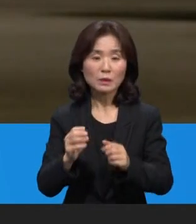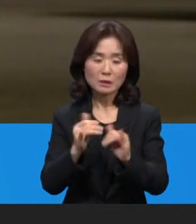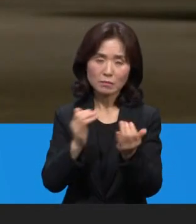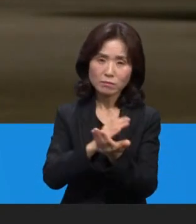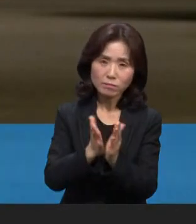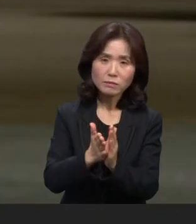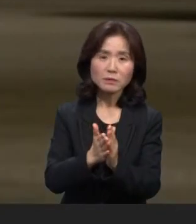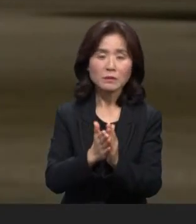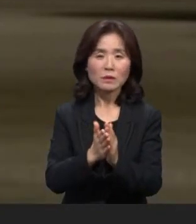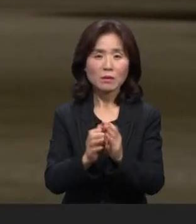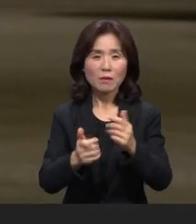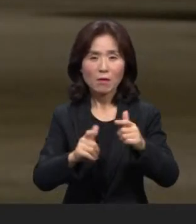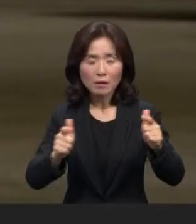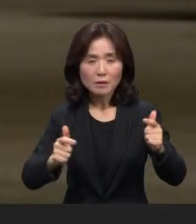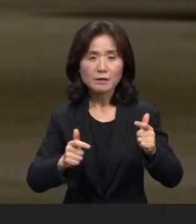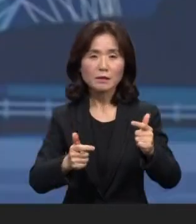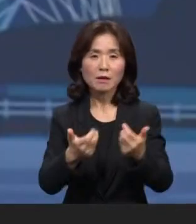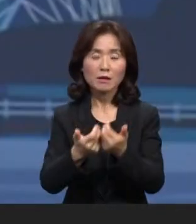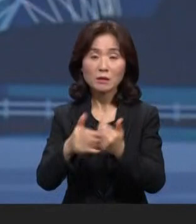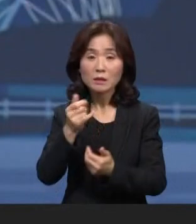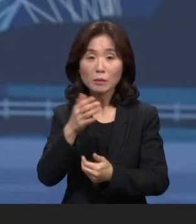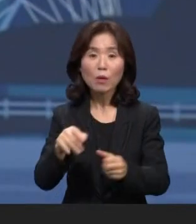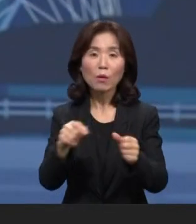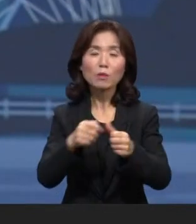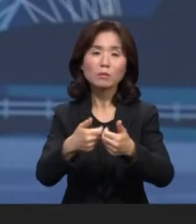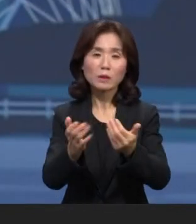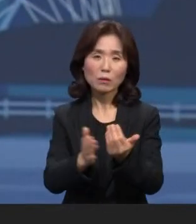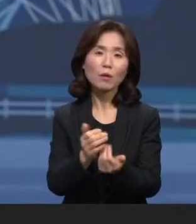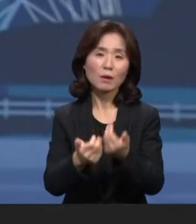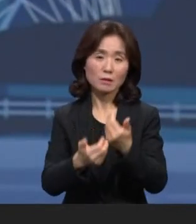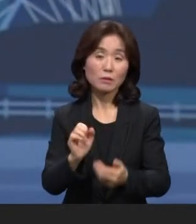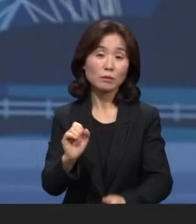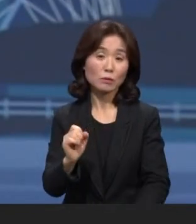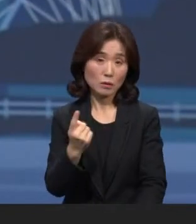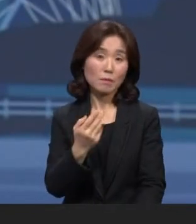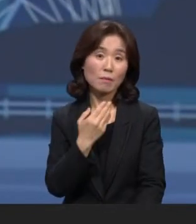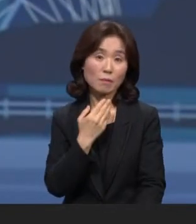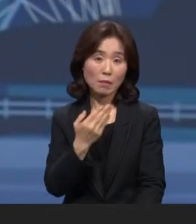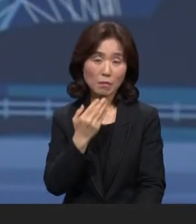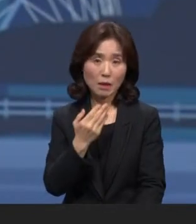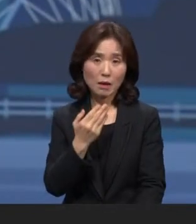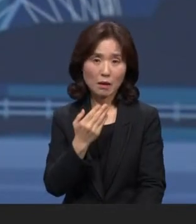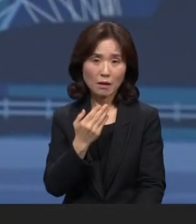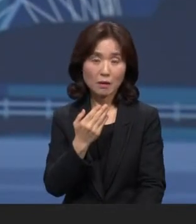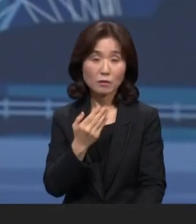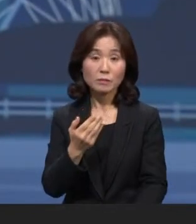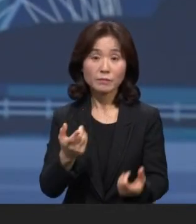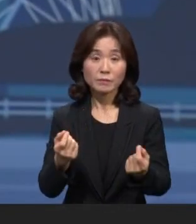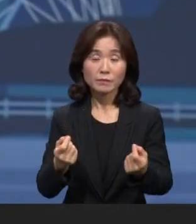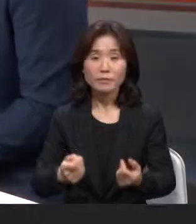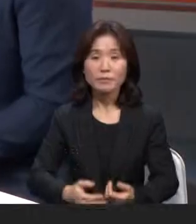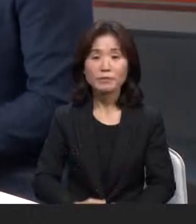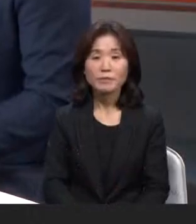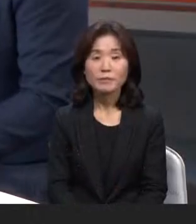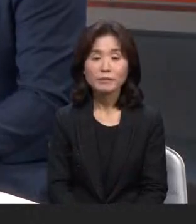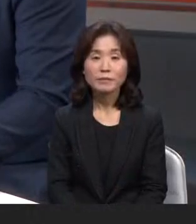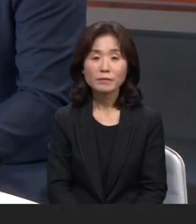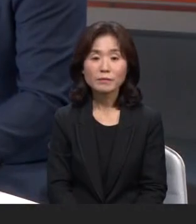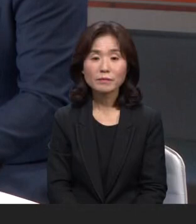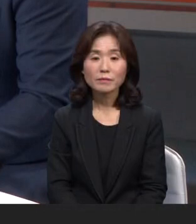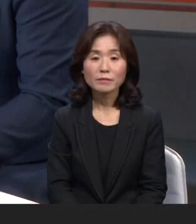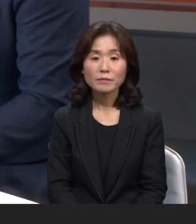뭐 다양한 갈등이 있겠지만 교육 분야도 하나의 갈등 요인이 될 수 있다는 게 우리 사회도 시사하는 바가 적지 않은 것 같습니다. 네,